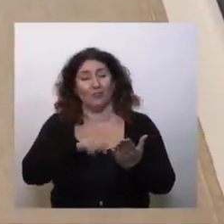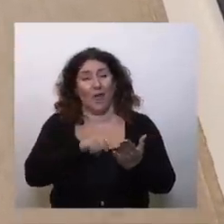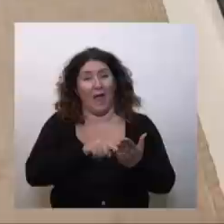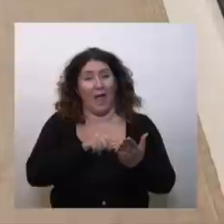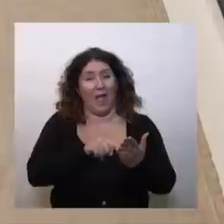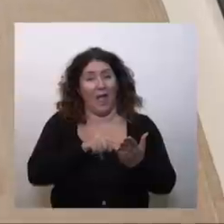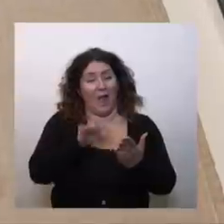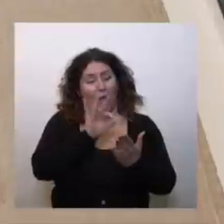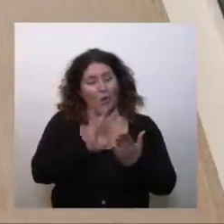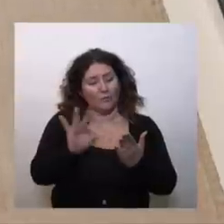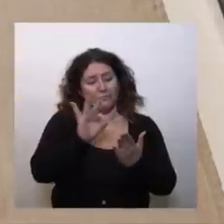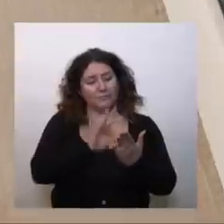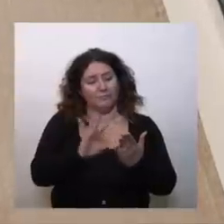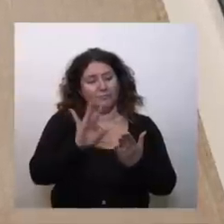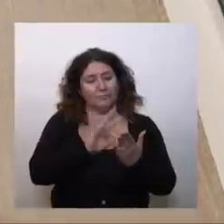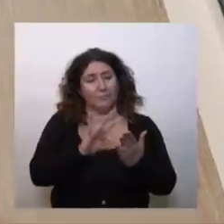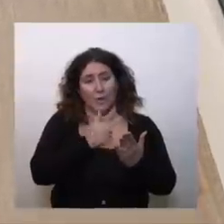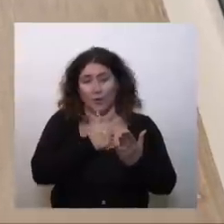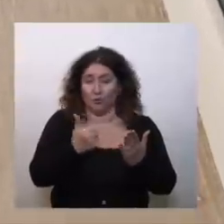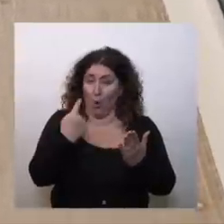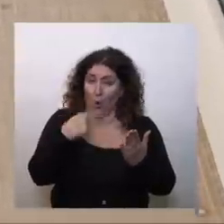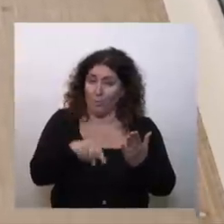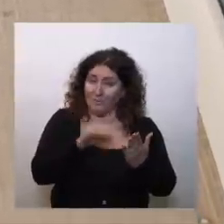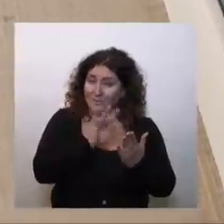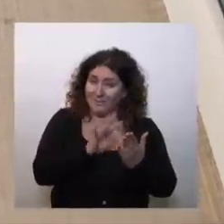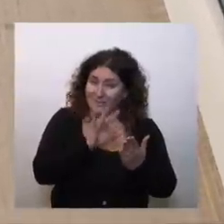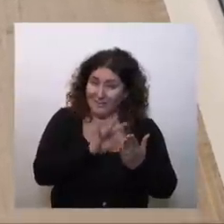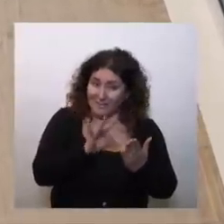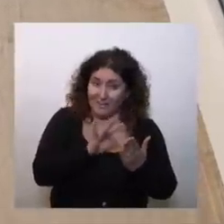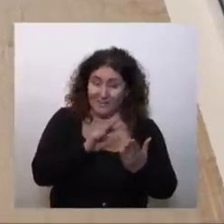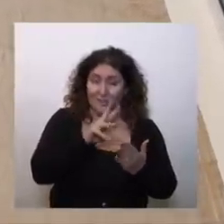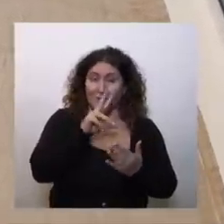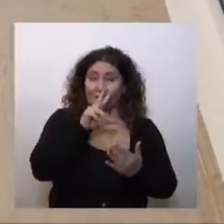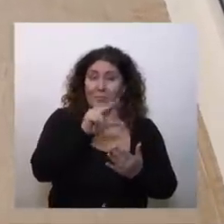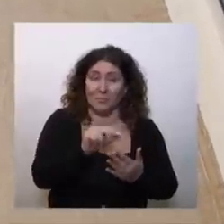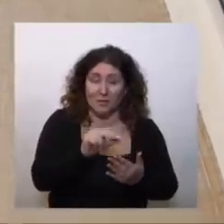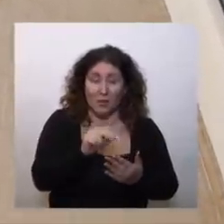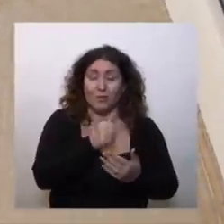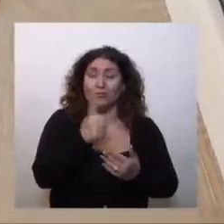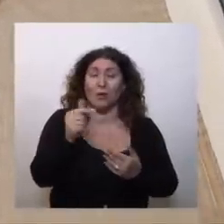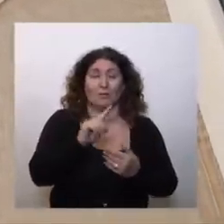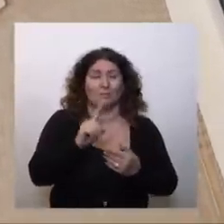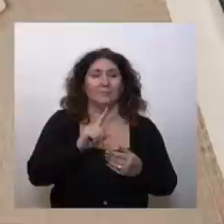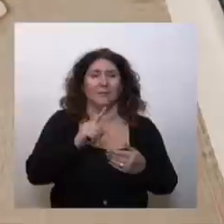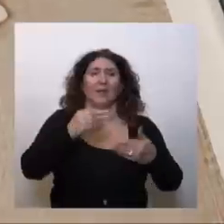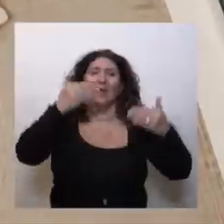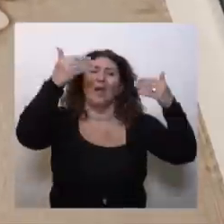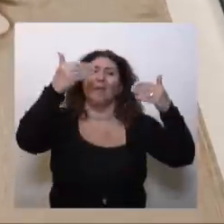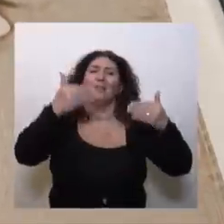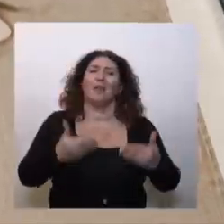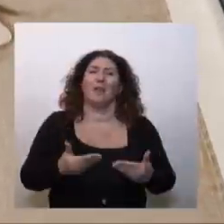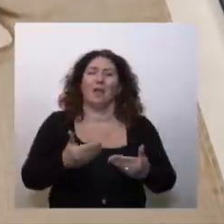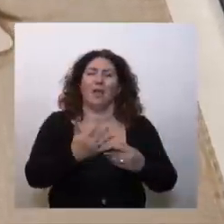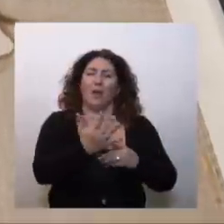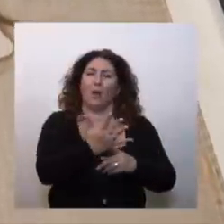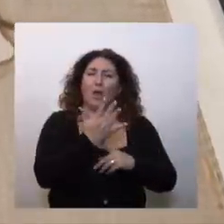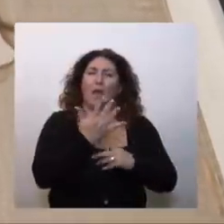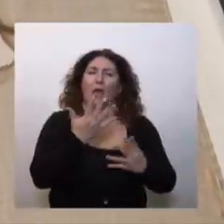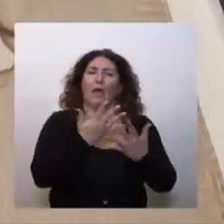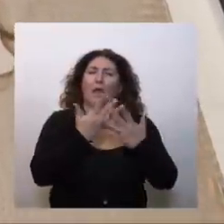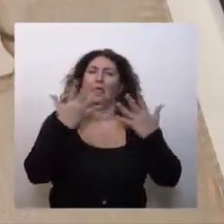scritto o le parole, ma con il telo ci mostra